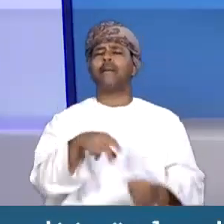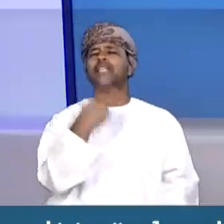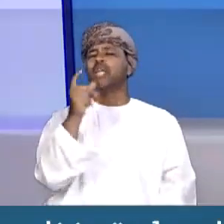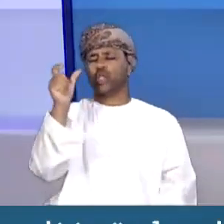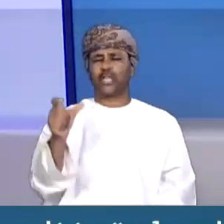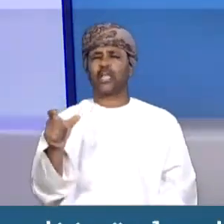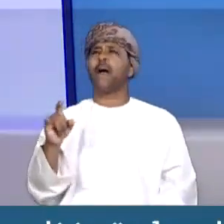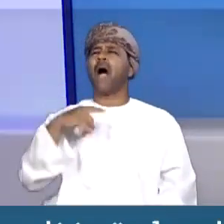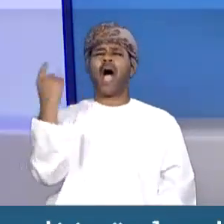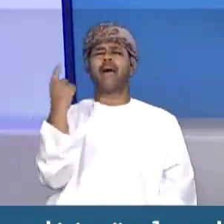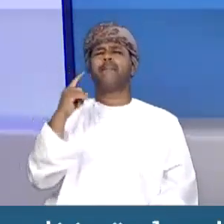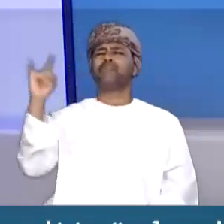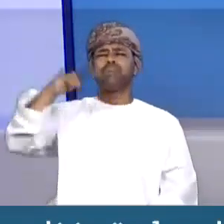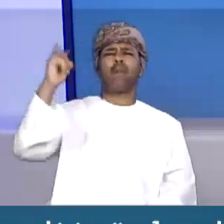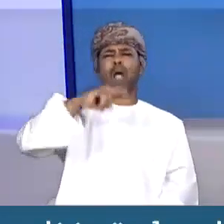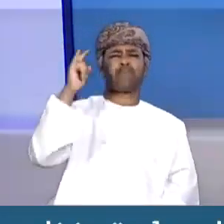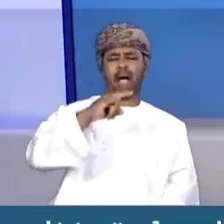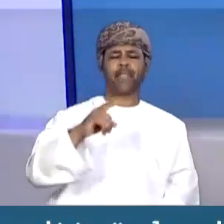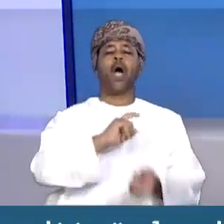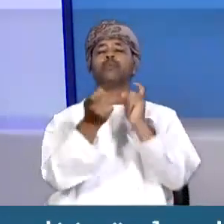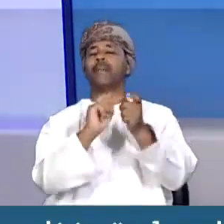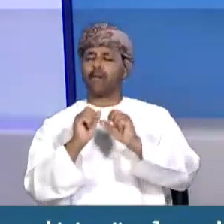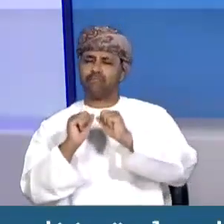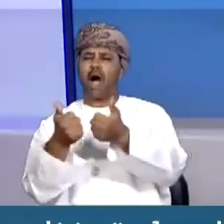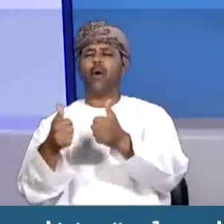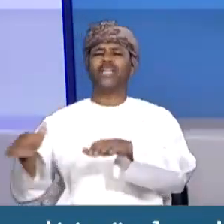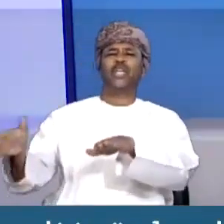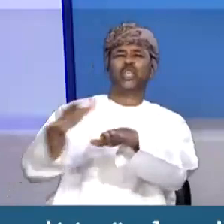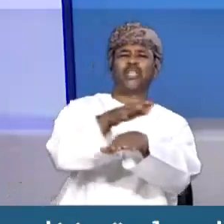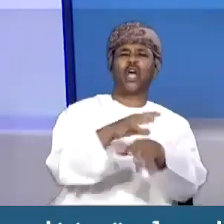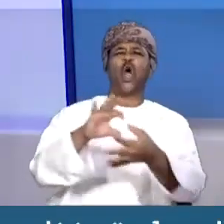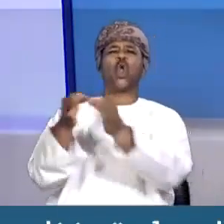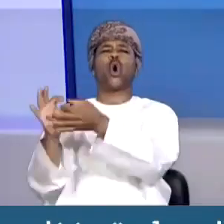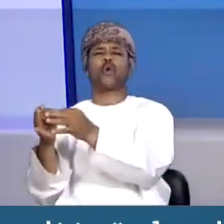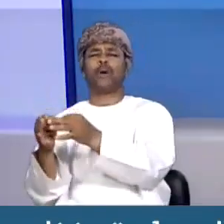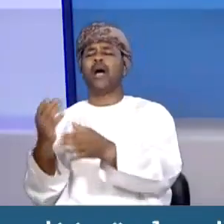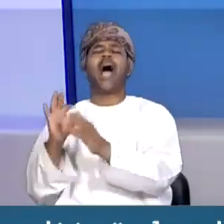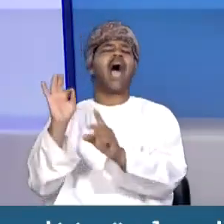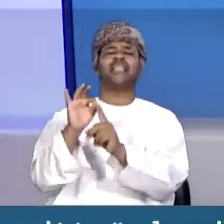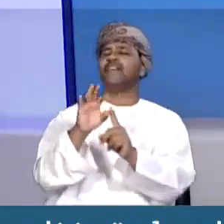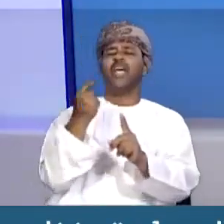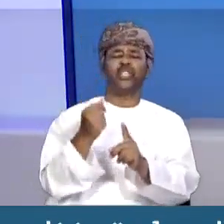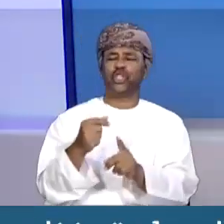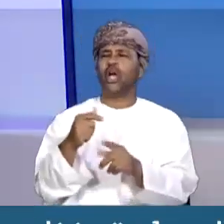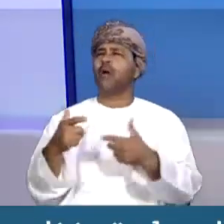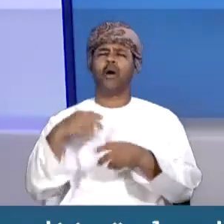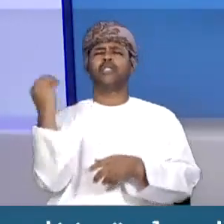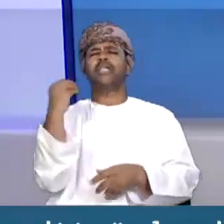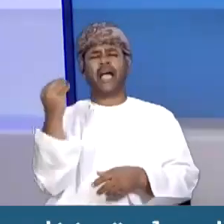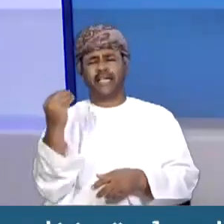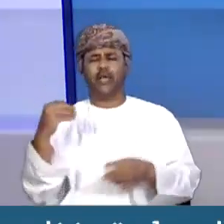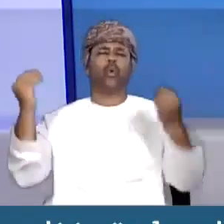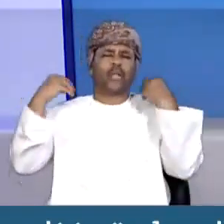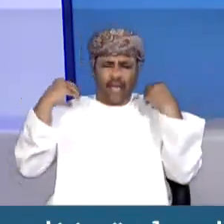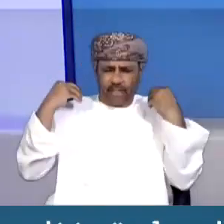مختلف دول العالم. المسابقة التي أقيمت على شاطئ القرم تهدف إلى تعزيز مكانة السلطنة في المجالين